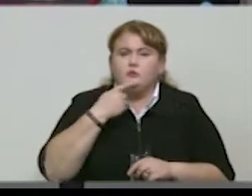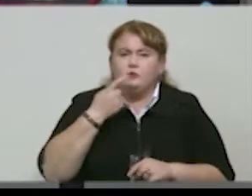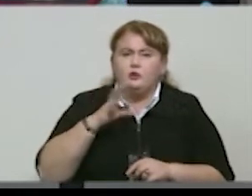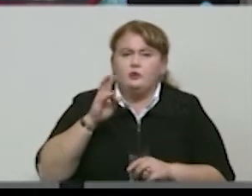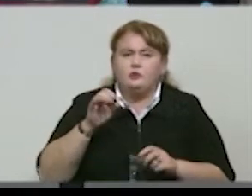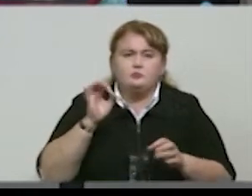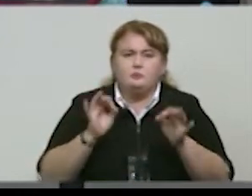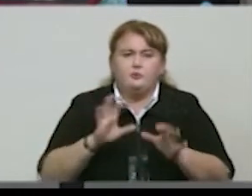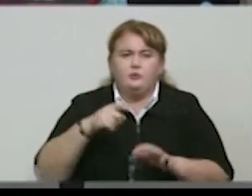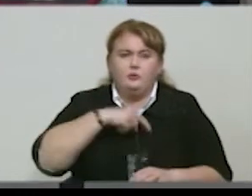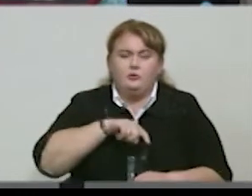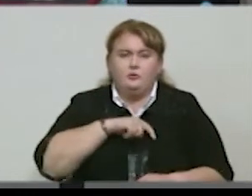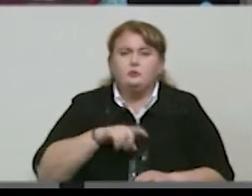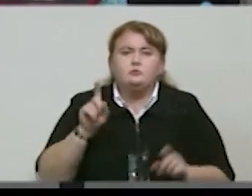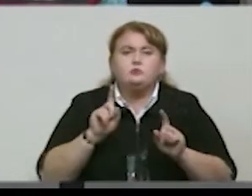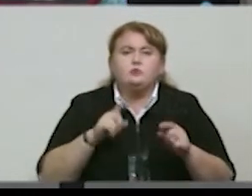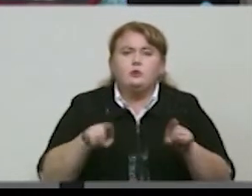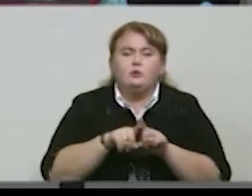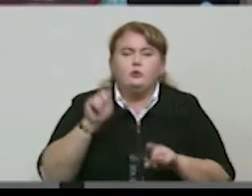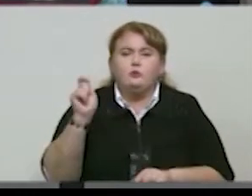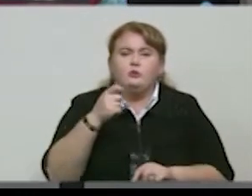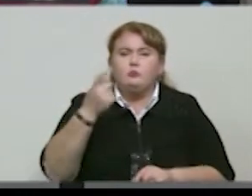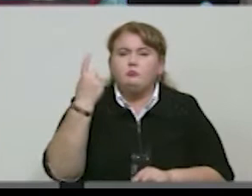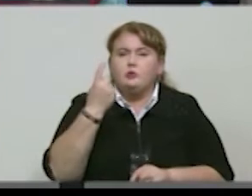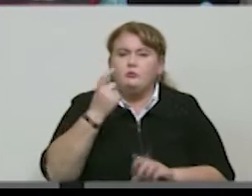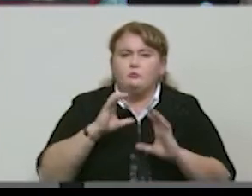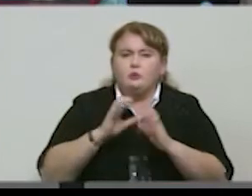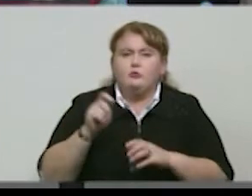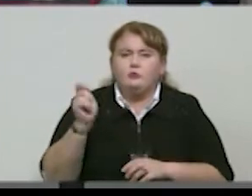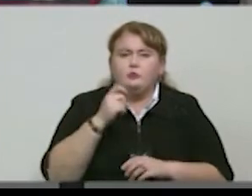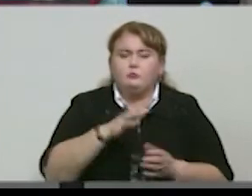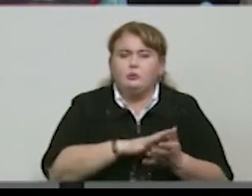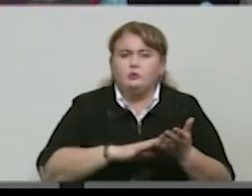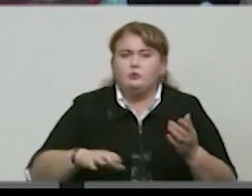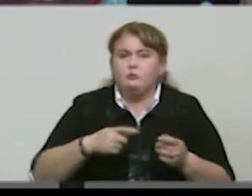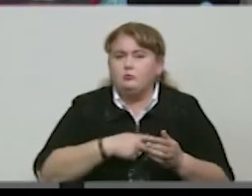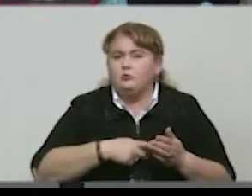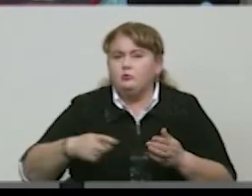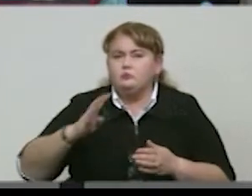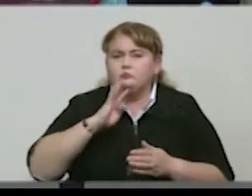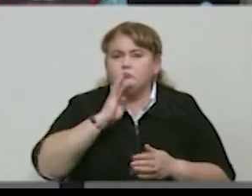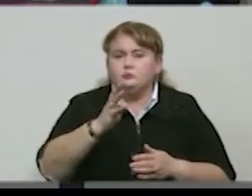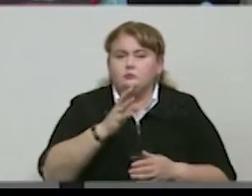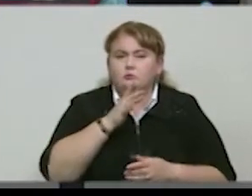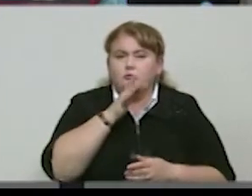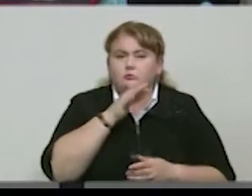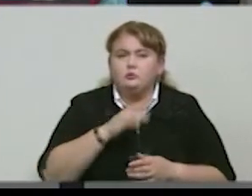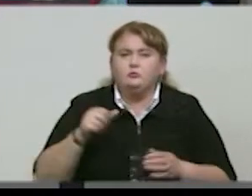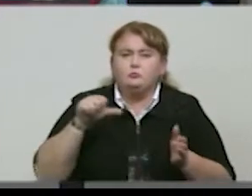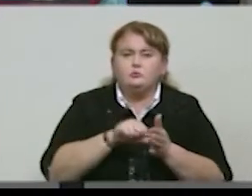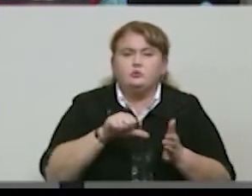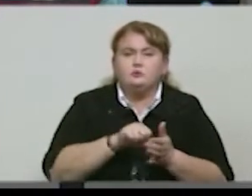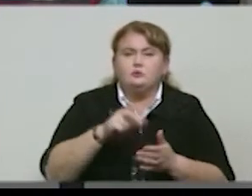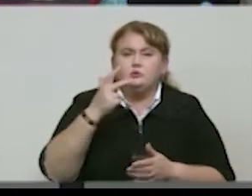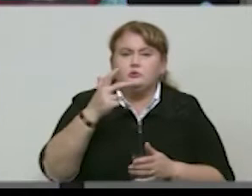характер. Что же такое война? Первая мировая война продолжалась более 4 лет. В ней